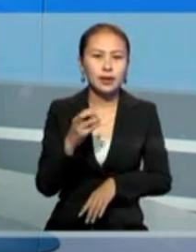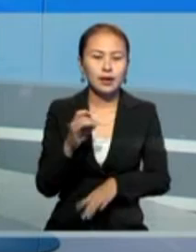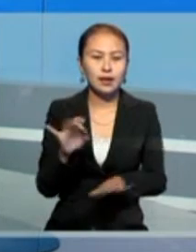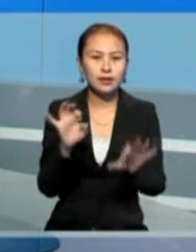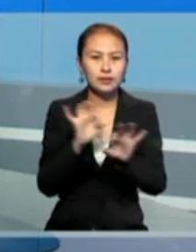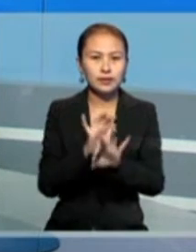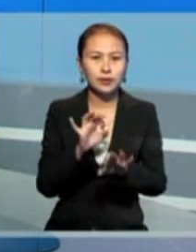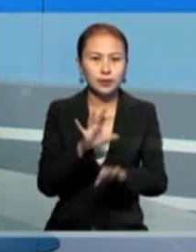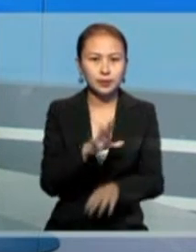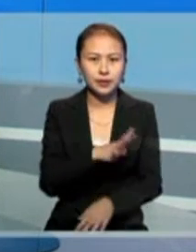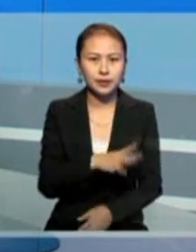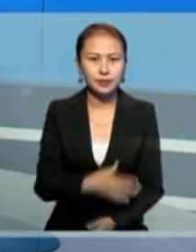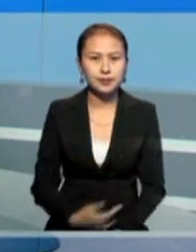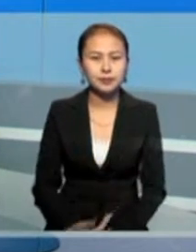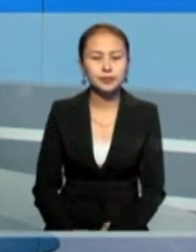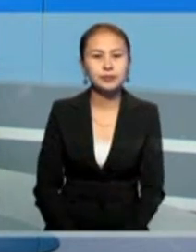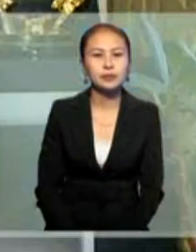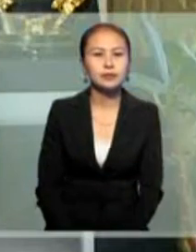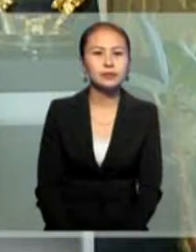Талғат Ерғалиев айтты.